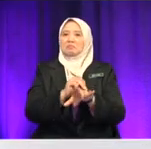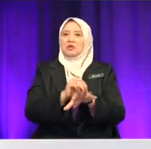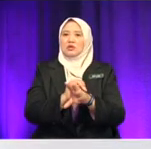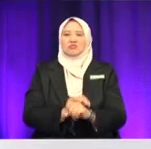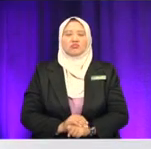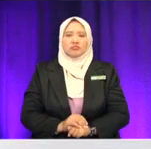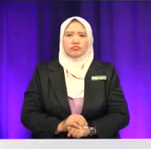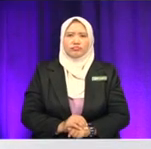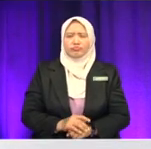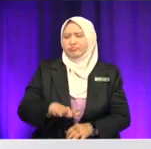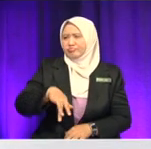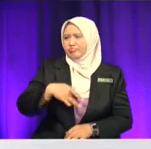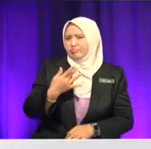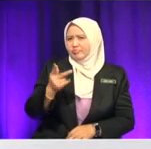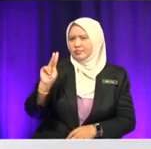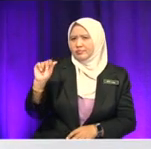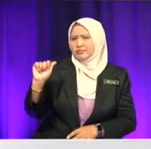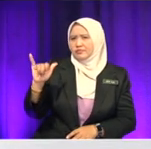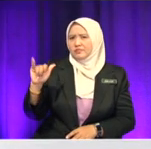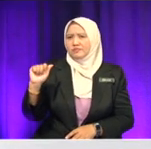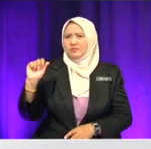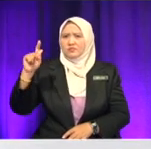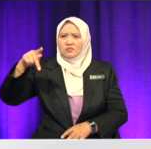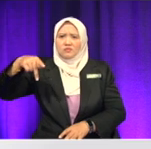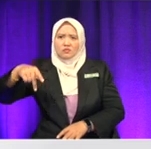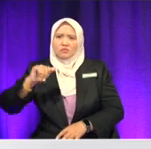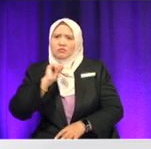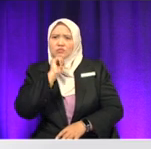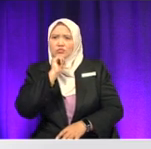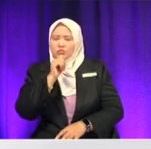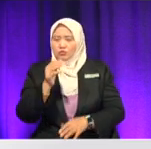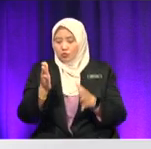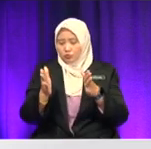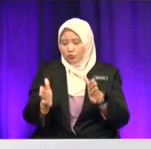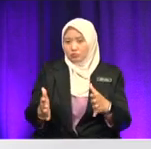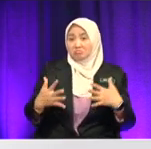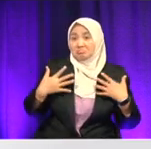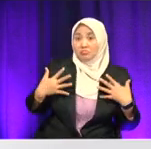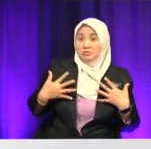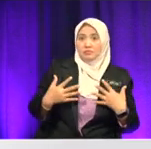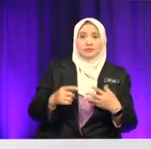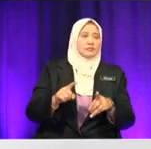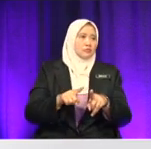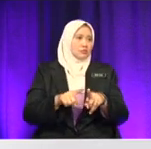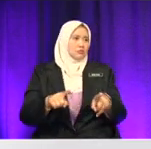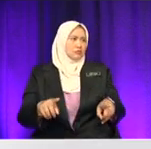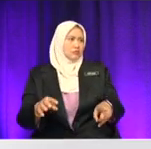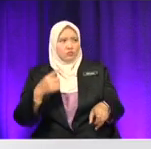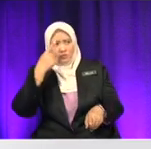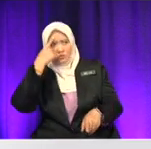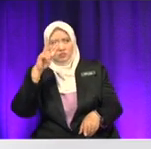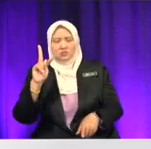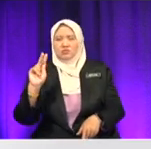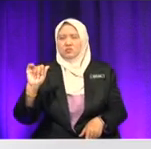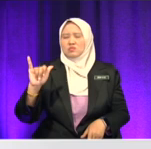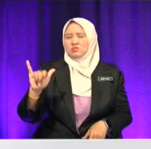satu kata apa penyakit yang orang takut-takutkan. Betul. Sebab kalau jadi kayap, cikgu, menyebabkan kita tak selesa, akan